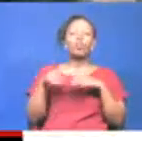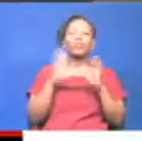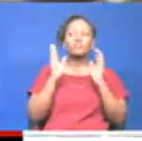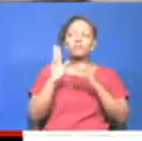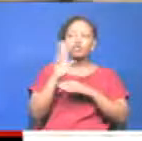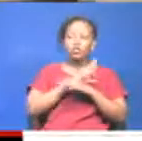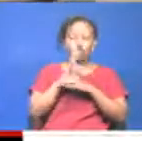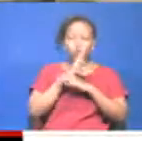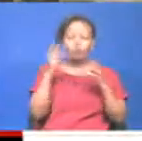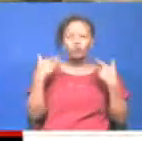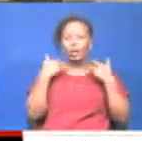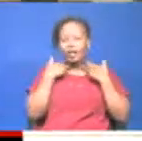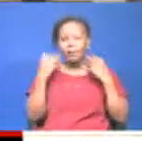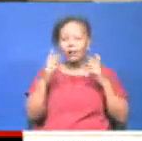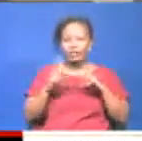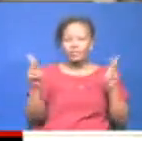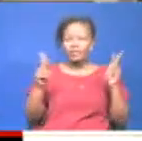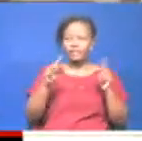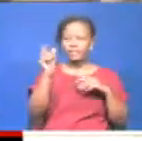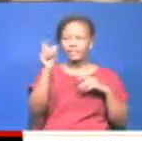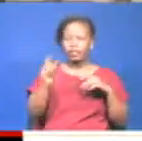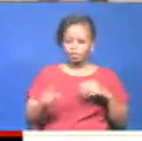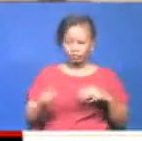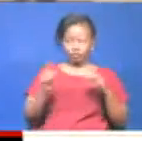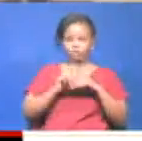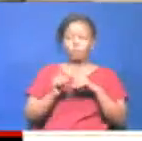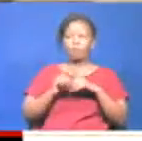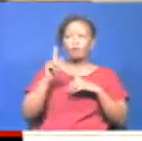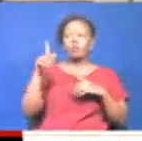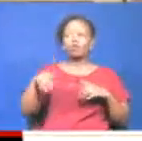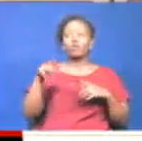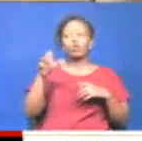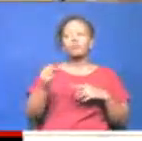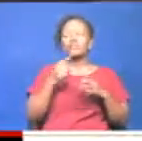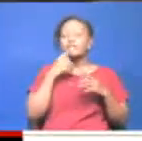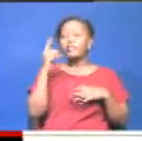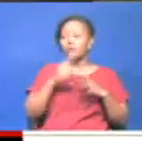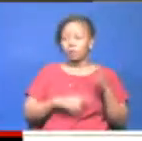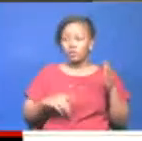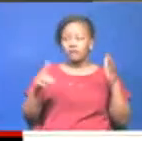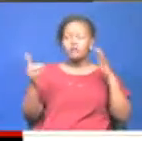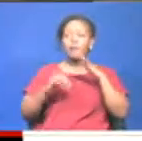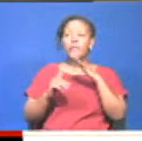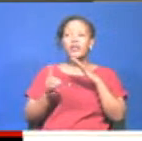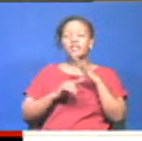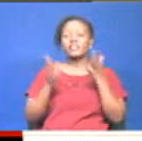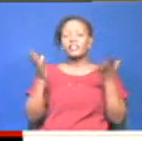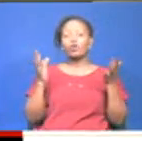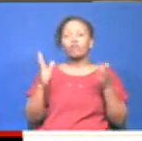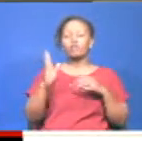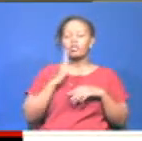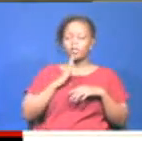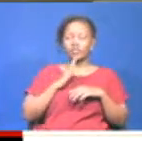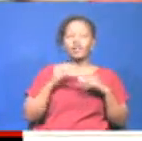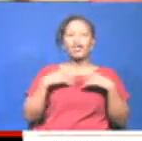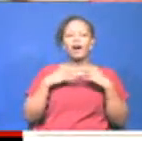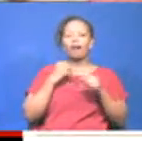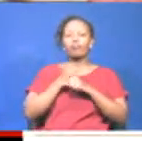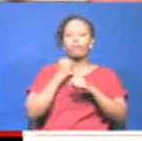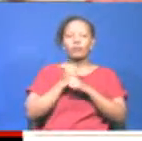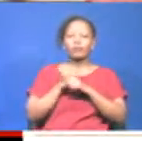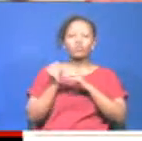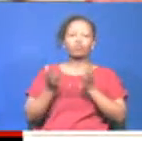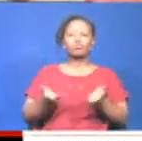in the region. The PS says that the Ministry of Interior has embarked on county tours to assess the security